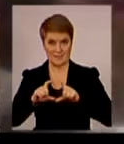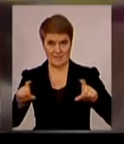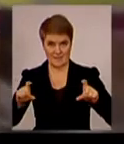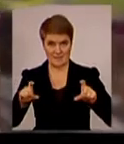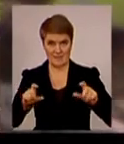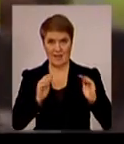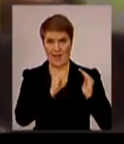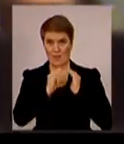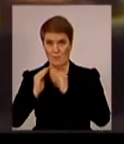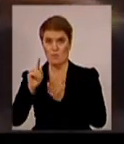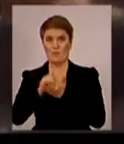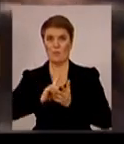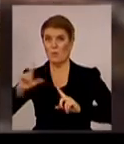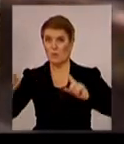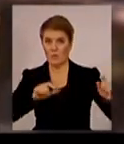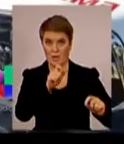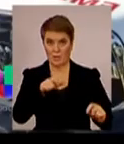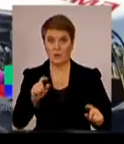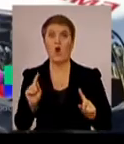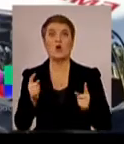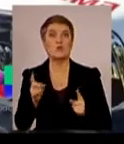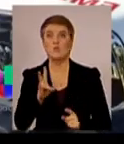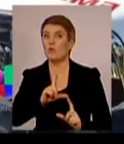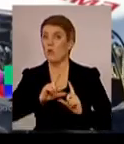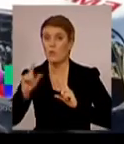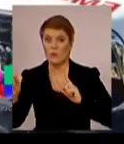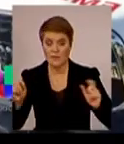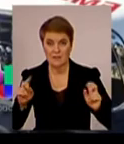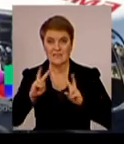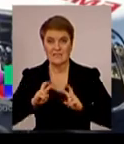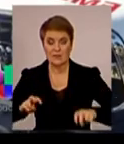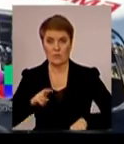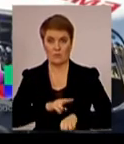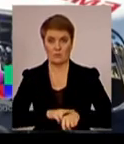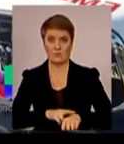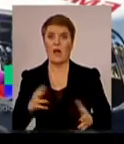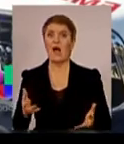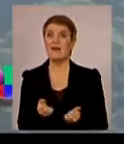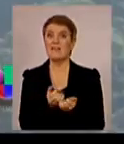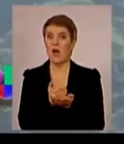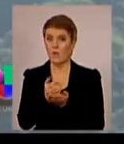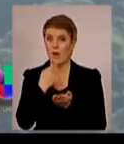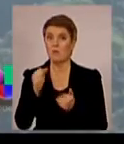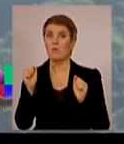однак виїхали не всі, чому з'ясовують правоохоронці. Рятувальники попереджають про загрозу ще одного обвалу.